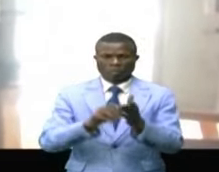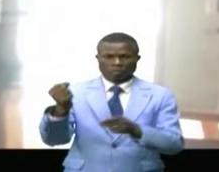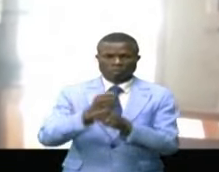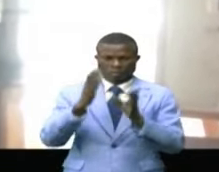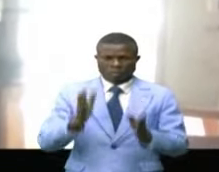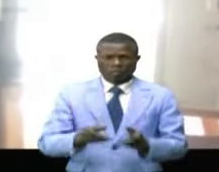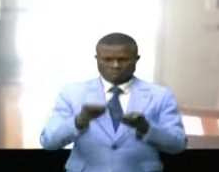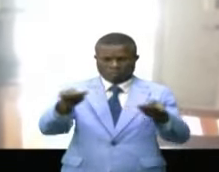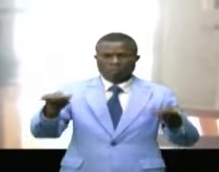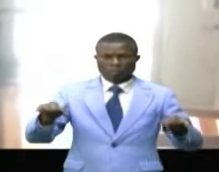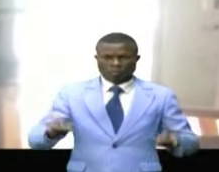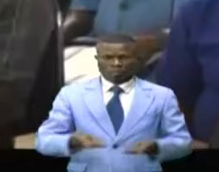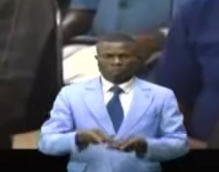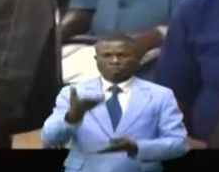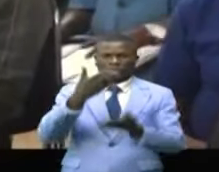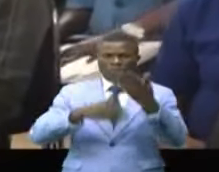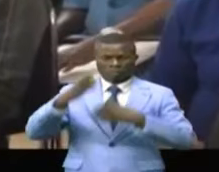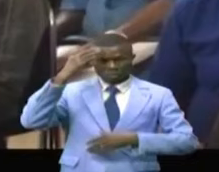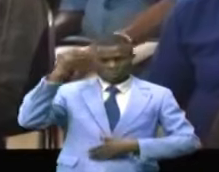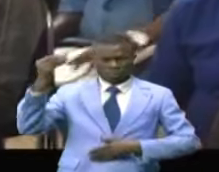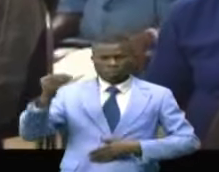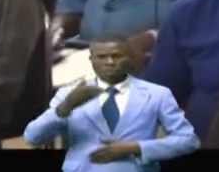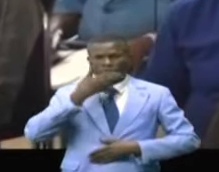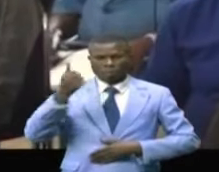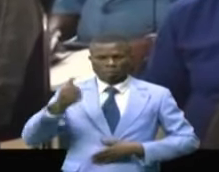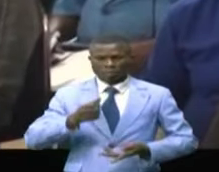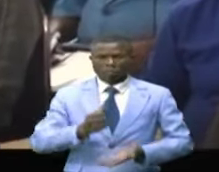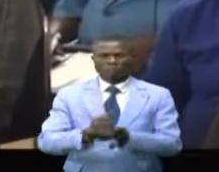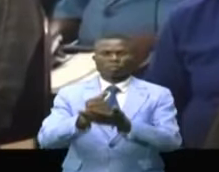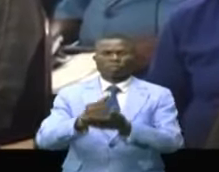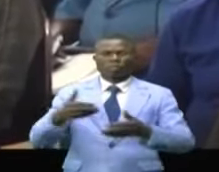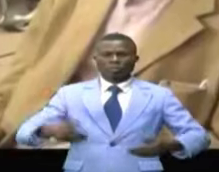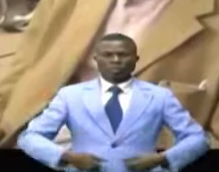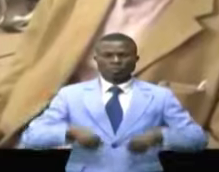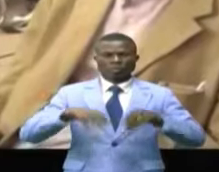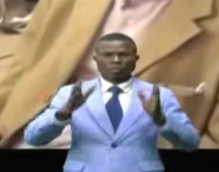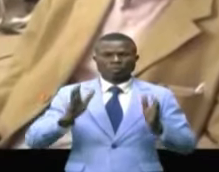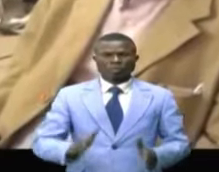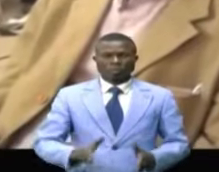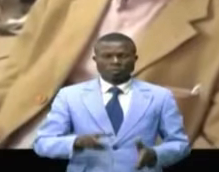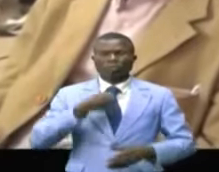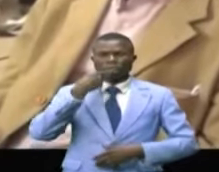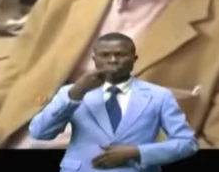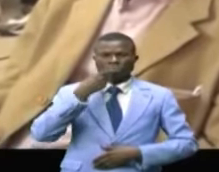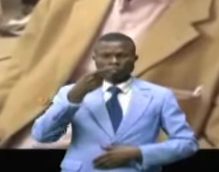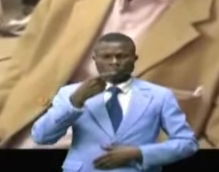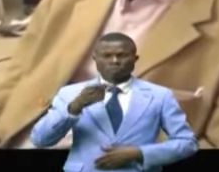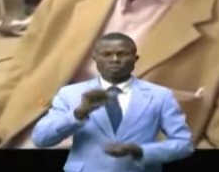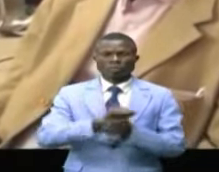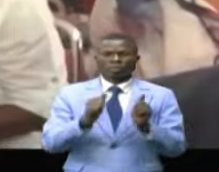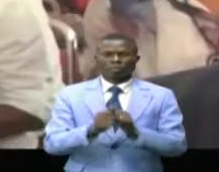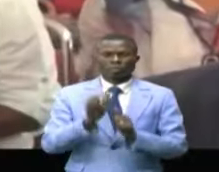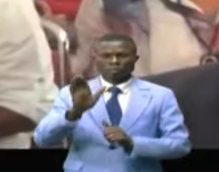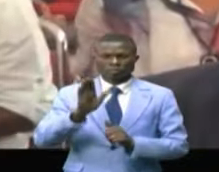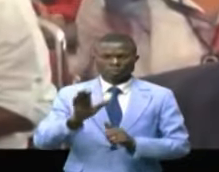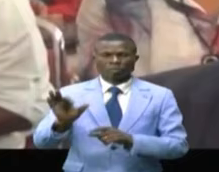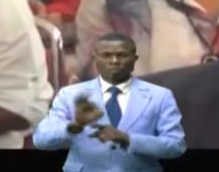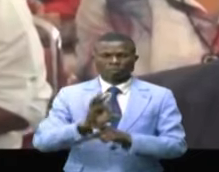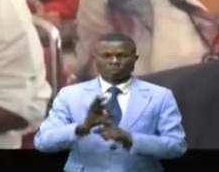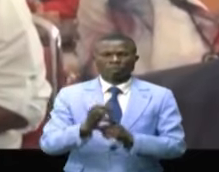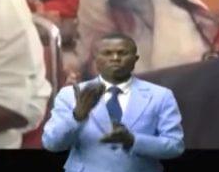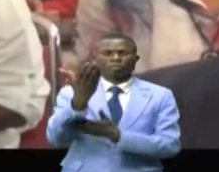un cadre d'échange bien trouvé pour permettre aux jeunes Congolais d'exprimer leurs préoccupations et formuler